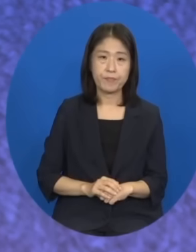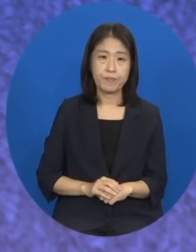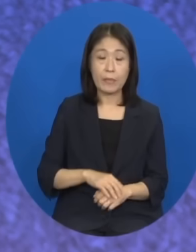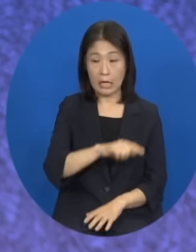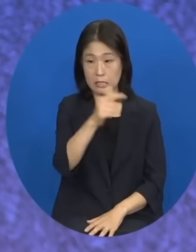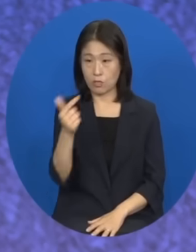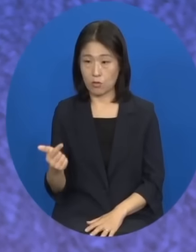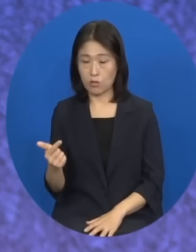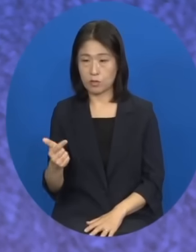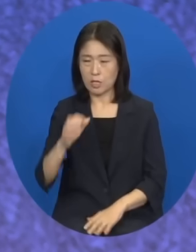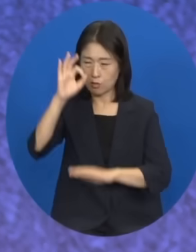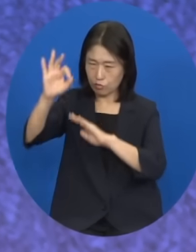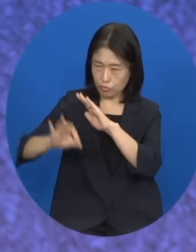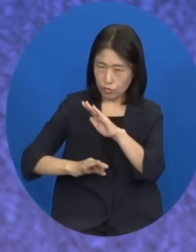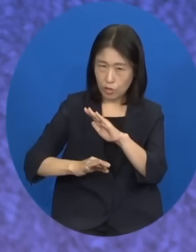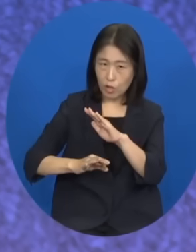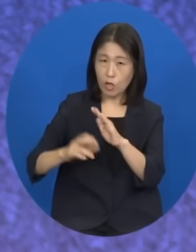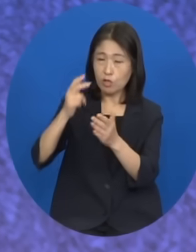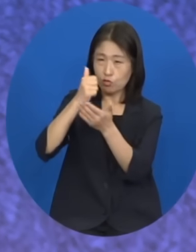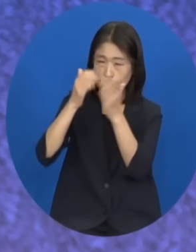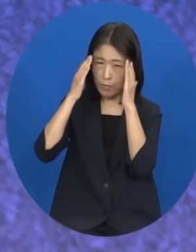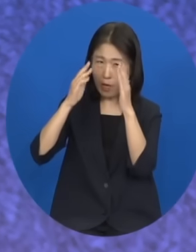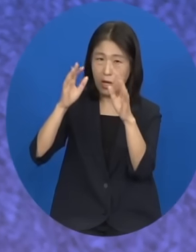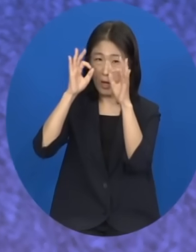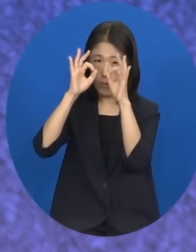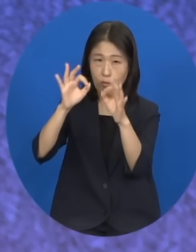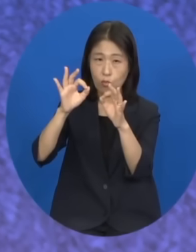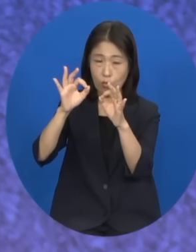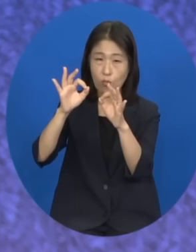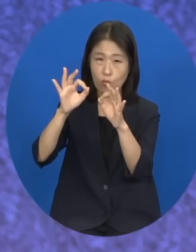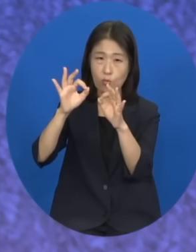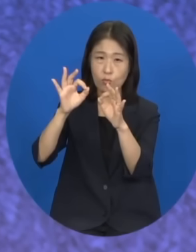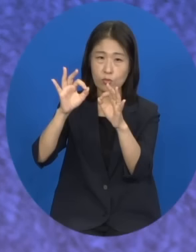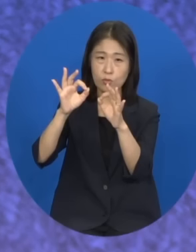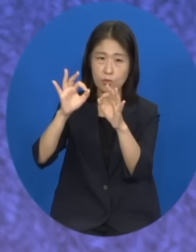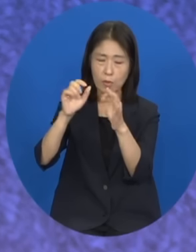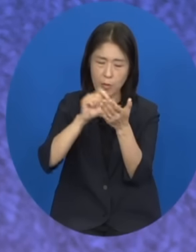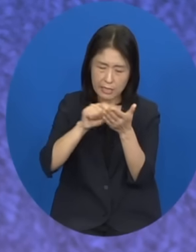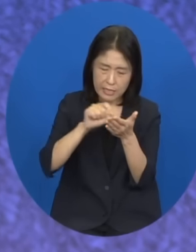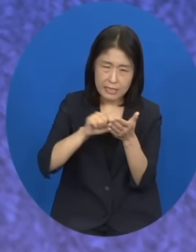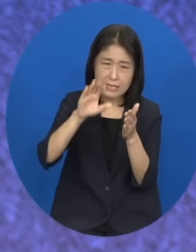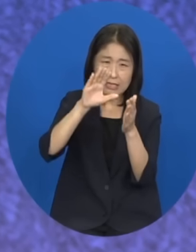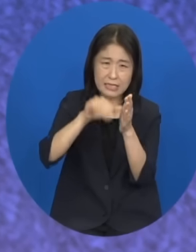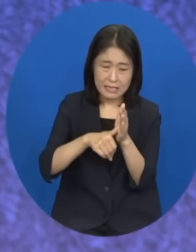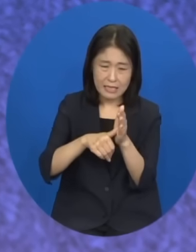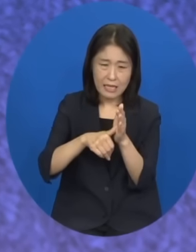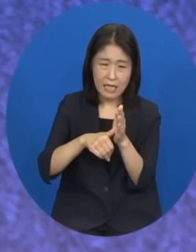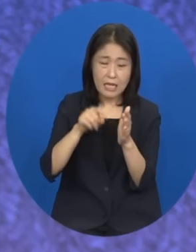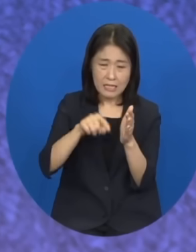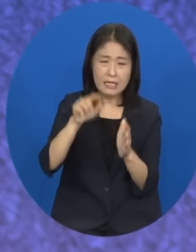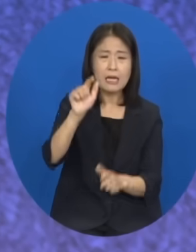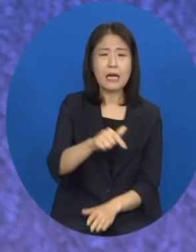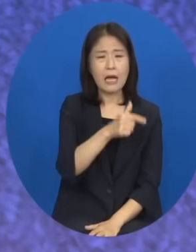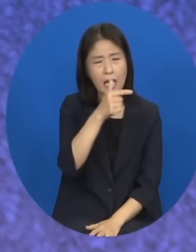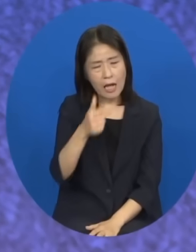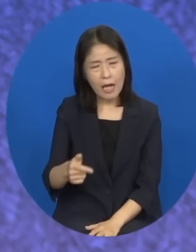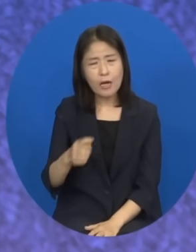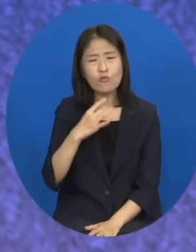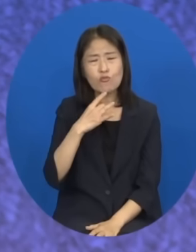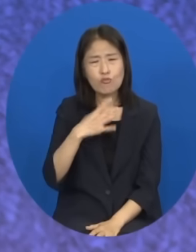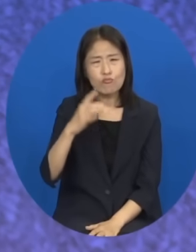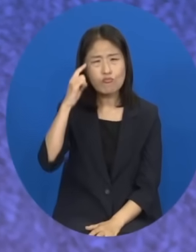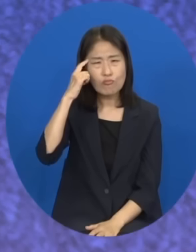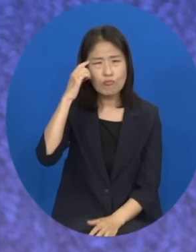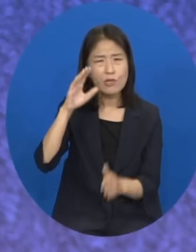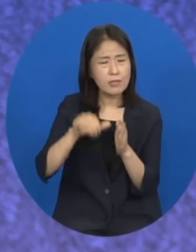바라보면서 일기를 쓰고 그렇게 지내는 그 하루만 놓고 보면 특별한 일이 없어 보여요. 근데